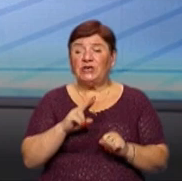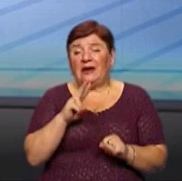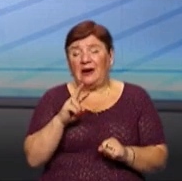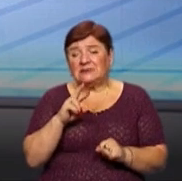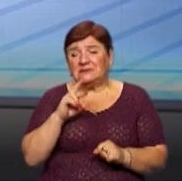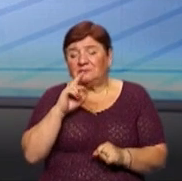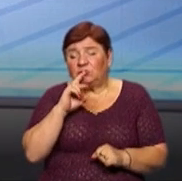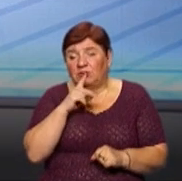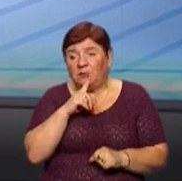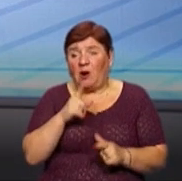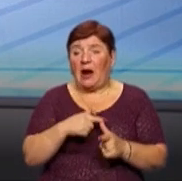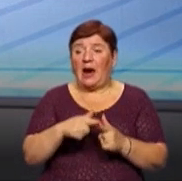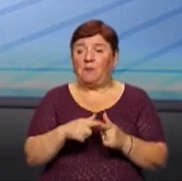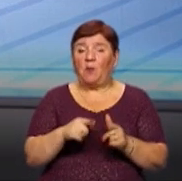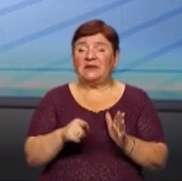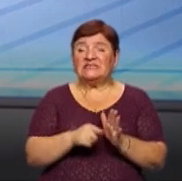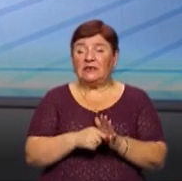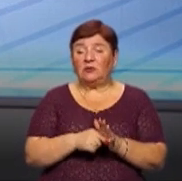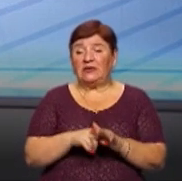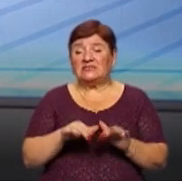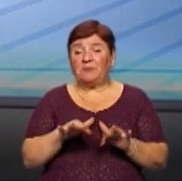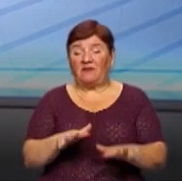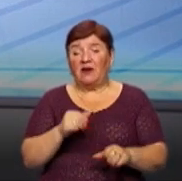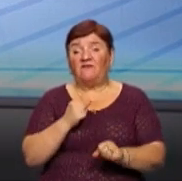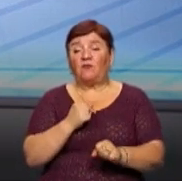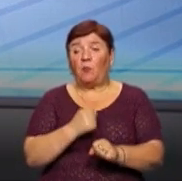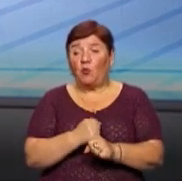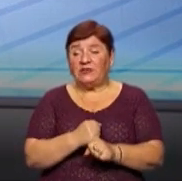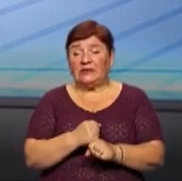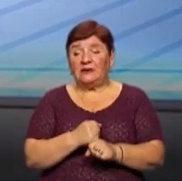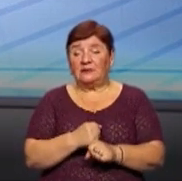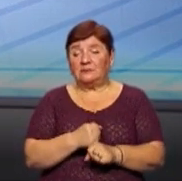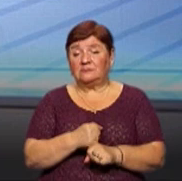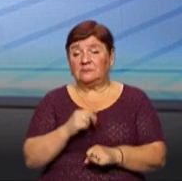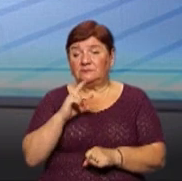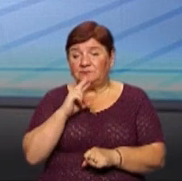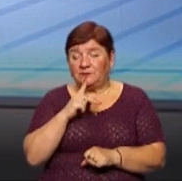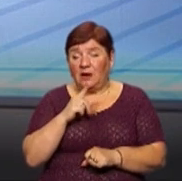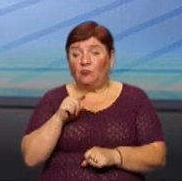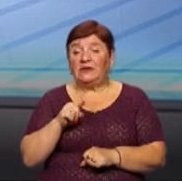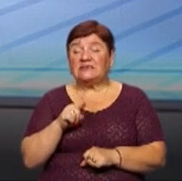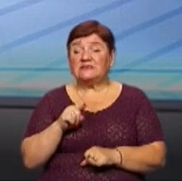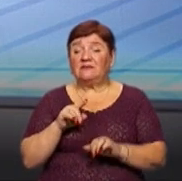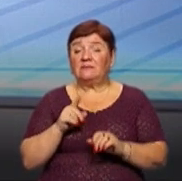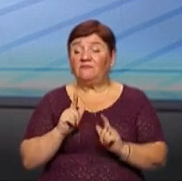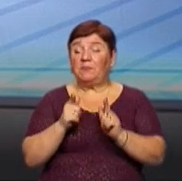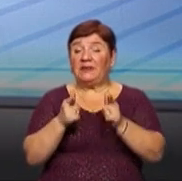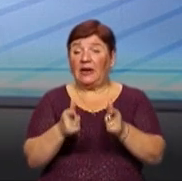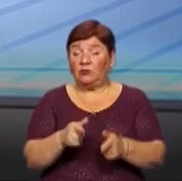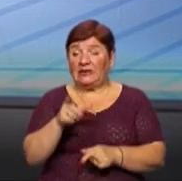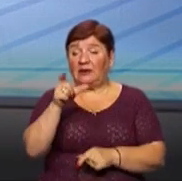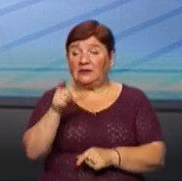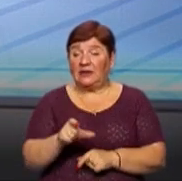внесення якісь дані, або десь спеціаліст пенсійної справи, або, скажімо, в роботі на мері нарахування. Тоді у нас випадає так називається